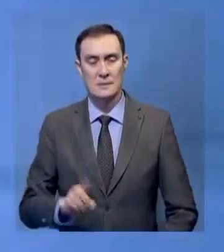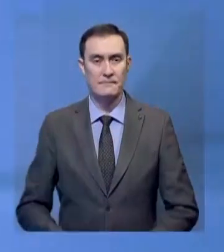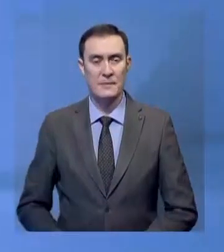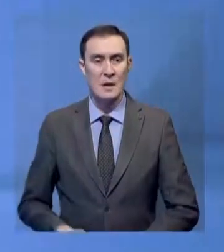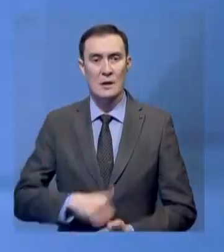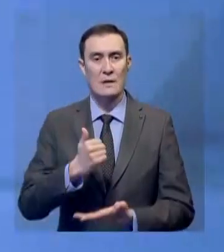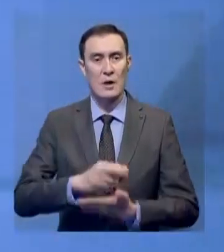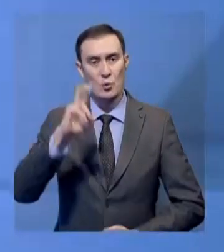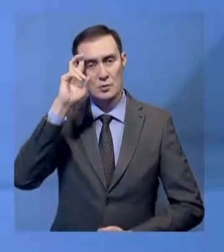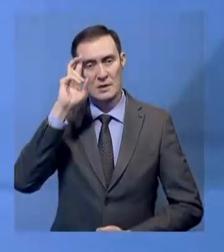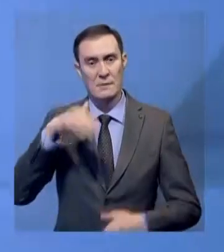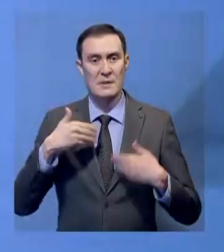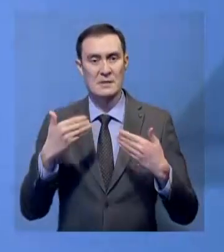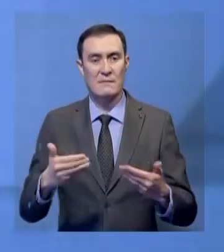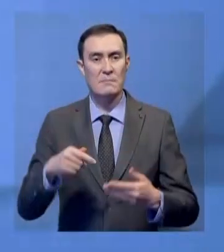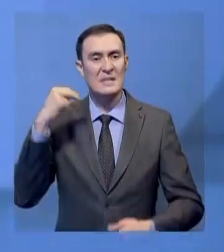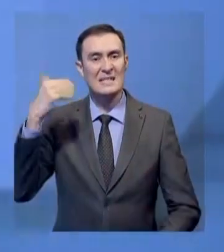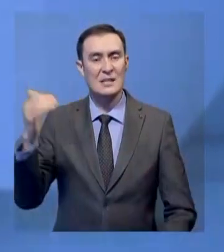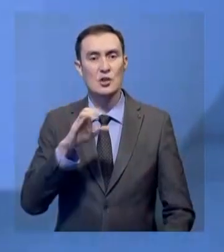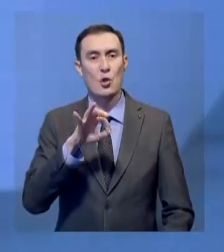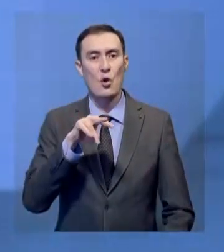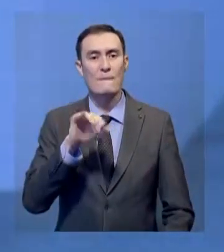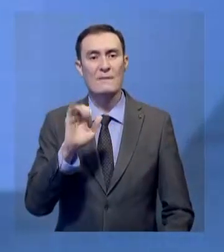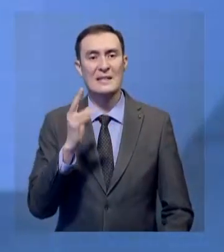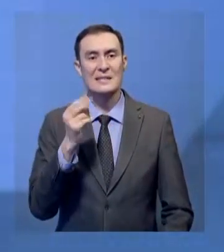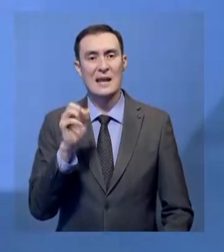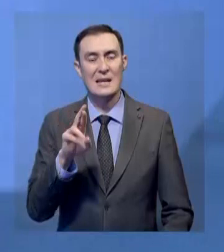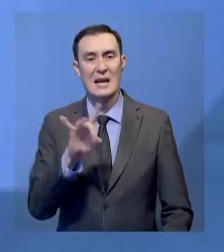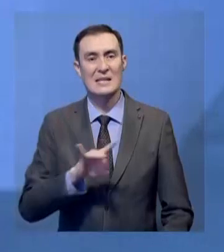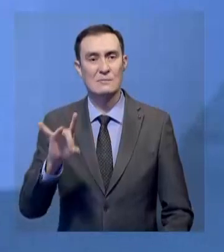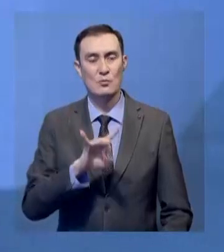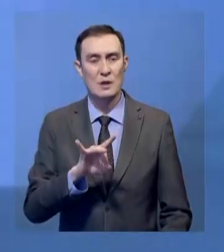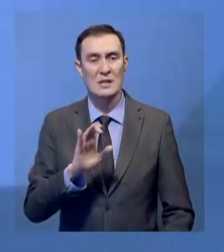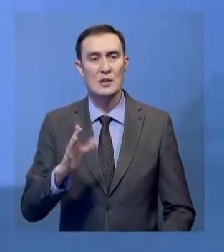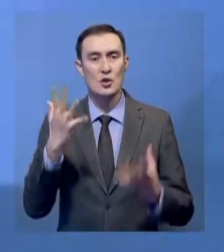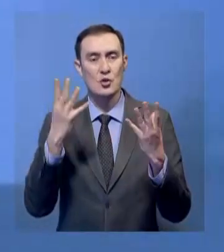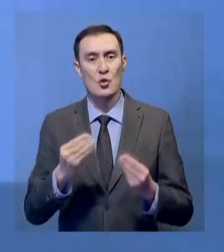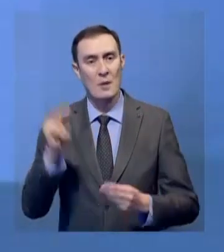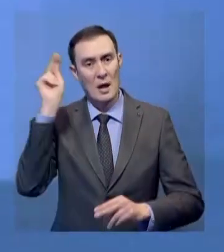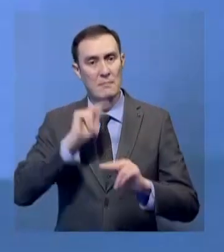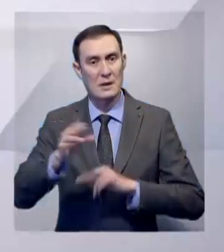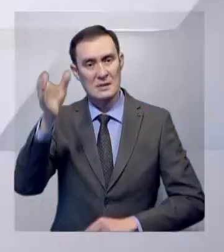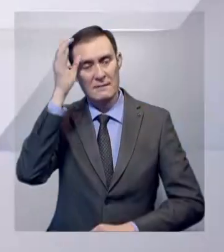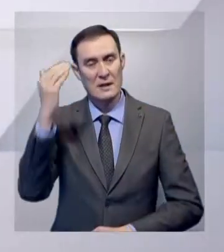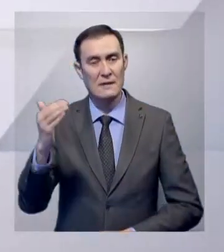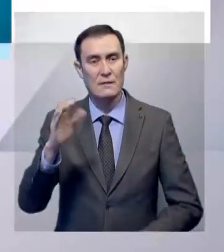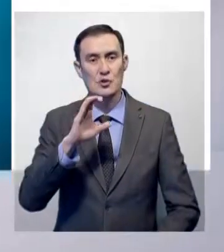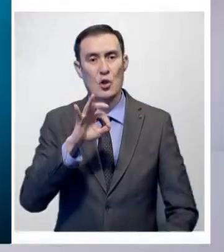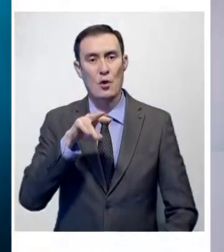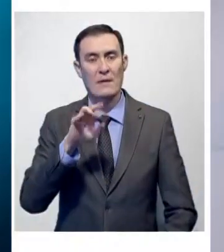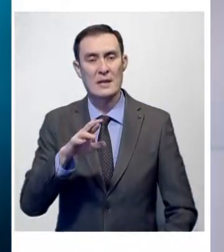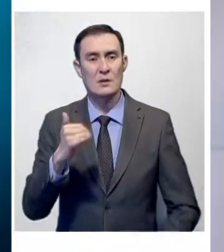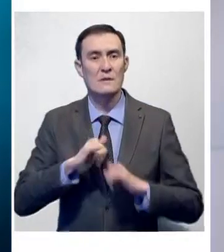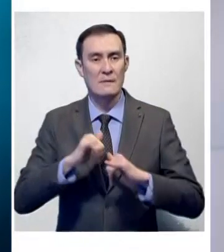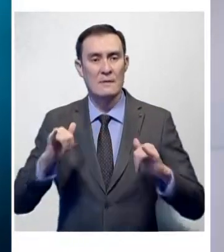Касым-Жомарт Токаев поздравил президента Словацкой Республики Зузану Чапутову с Днем образования страны. Подчеркнул, что Словакия сегодня покоряет